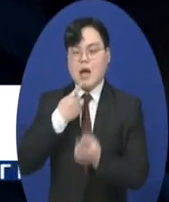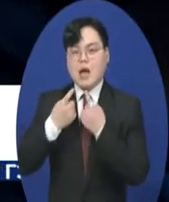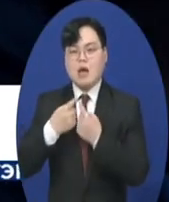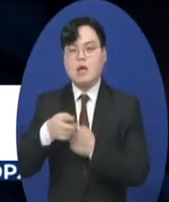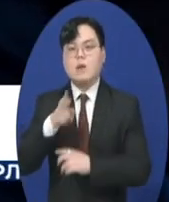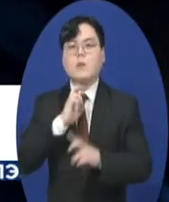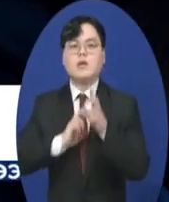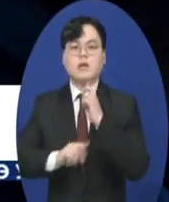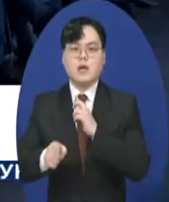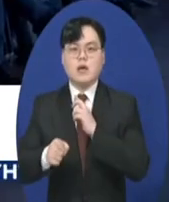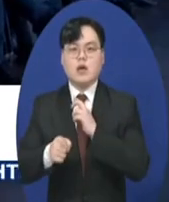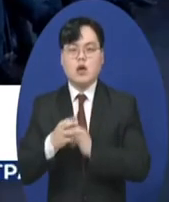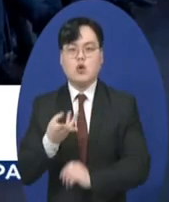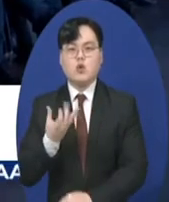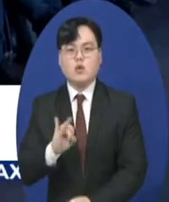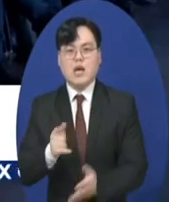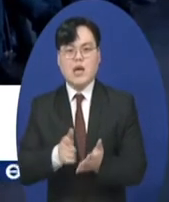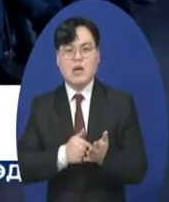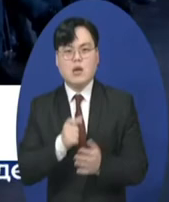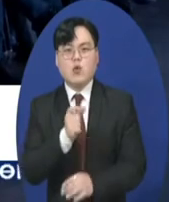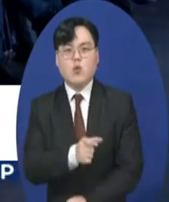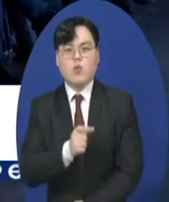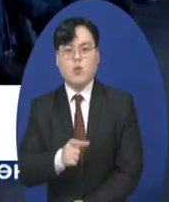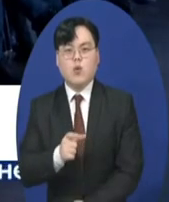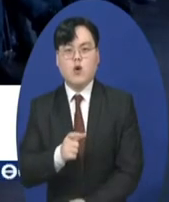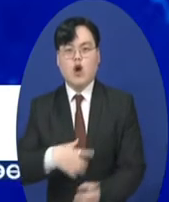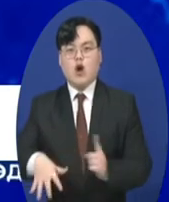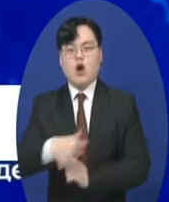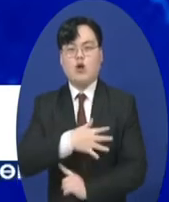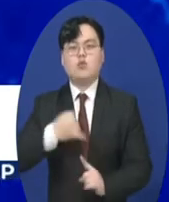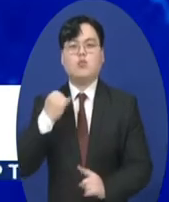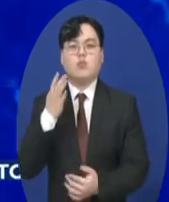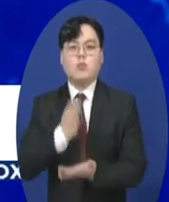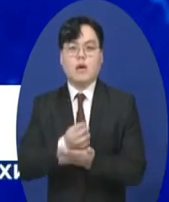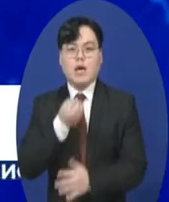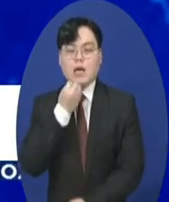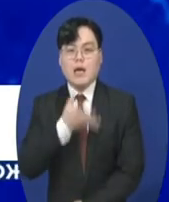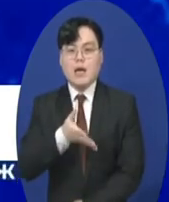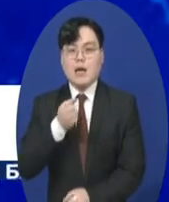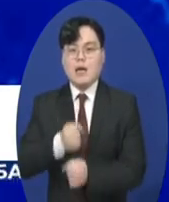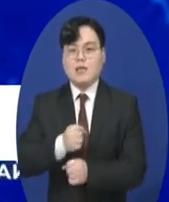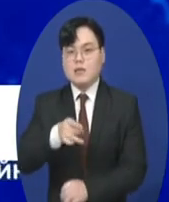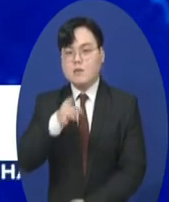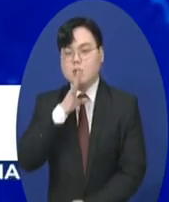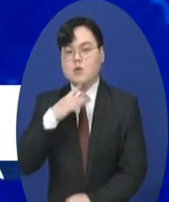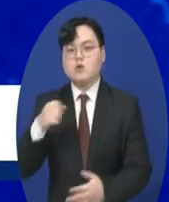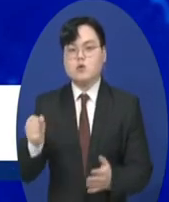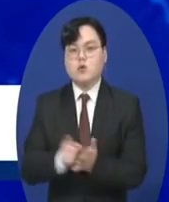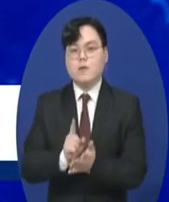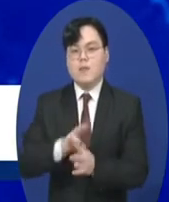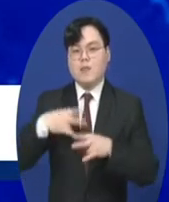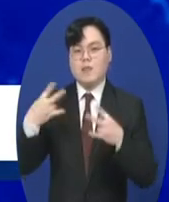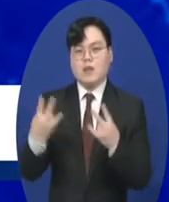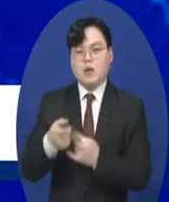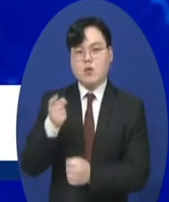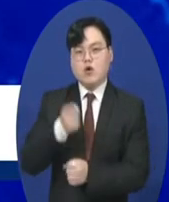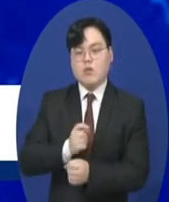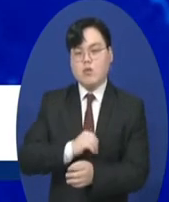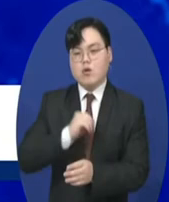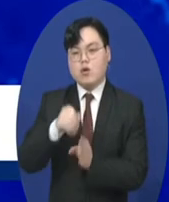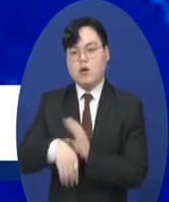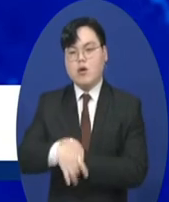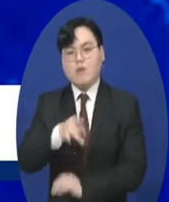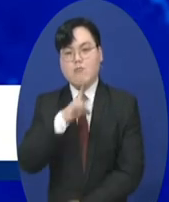хүндрэлтэй байдаг, тусгай хэрэгцээт иргэнд ээлгүй орчинтой гэж хариулсан байна. Ажил эрхлэлд ажил хөдөлмөр маш чухал. Нийгэмд хөдөлмөрийн зах зээл дээр